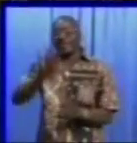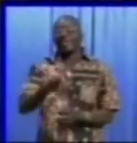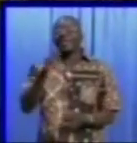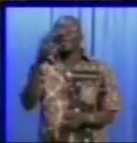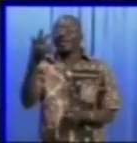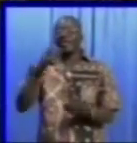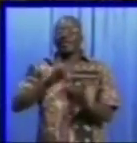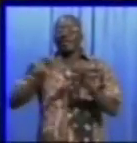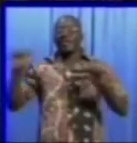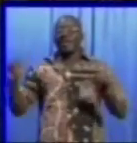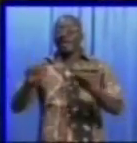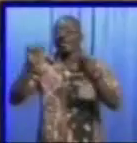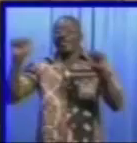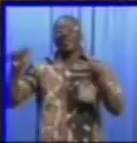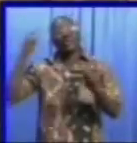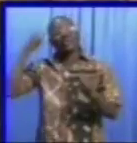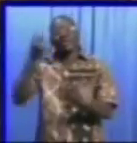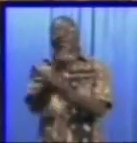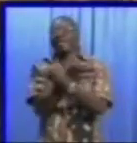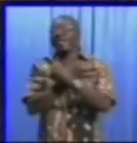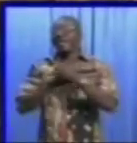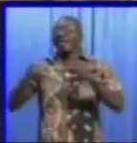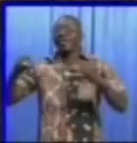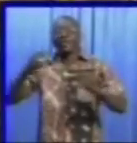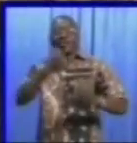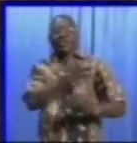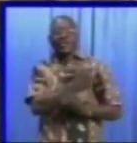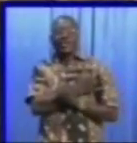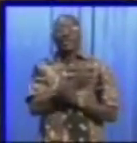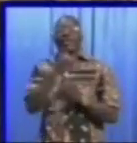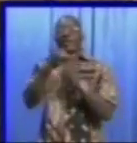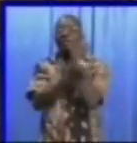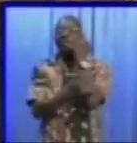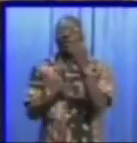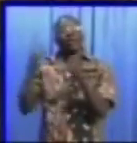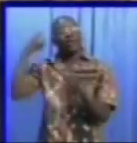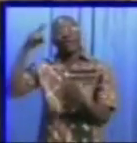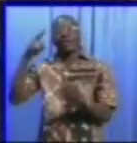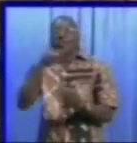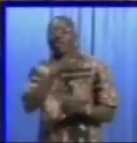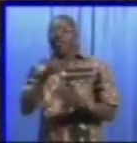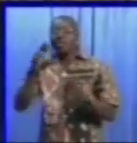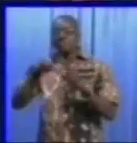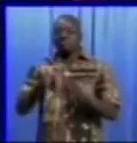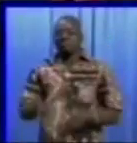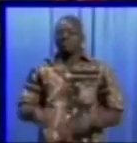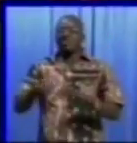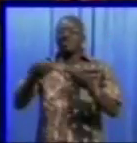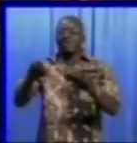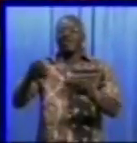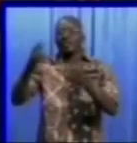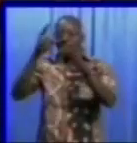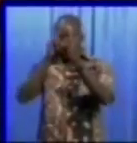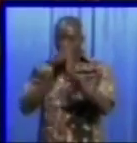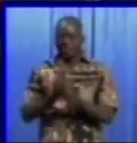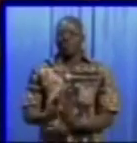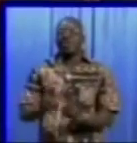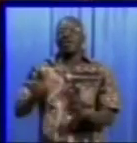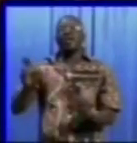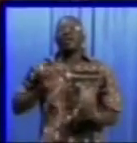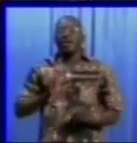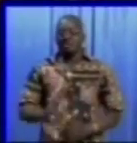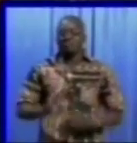53e anniversaire de l'accession de notre chère patrie à la souveraineté nationale. Occasion de rendre un vibrant hommage à